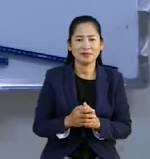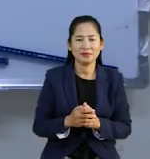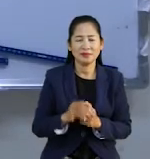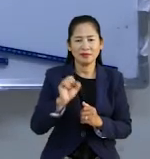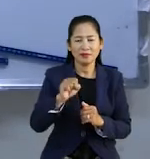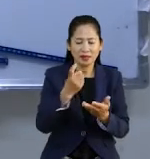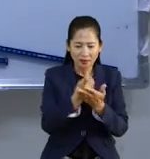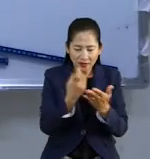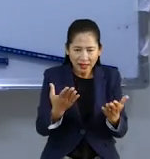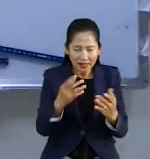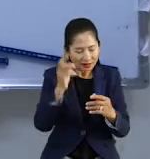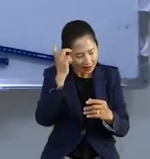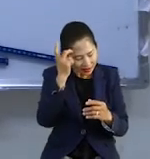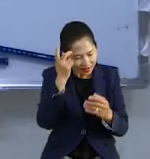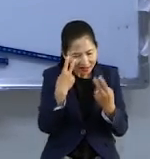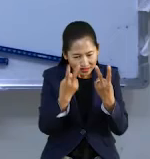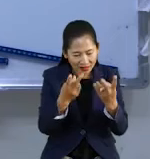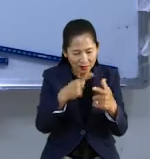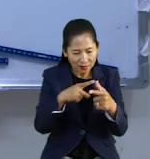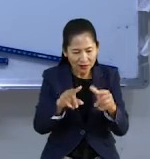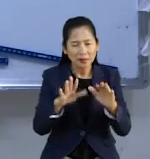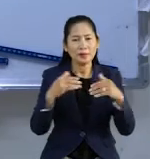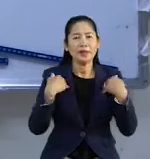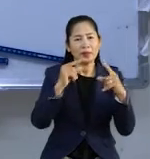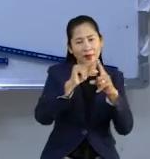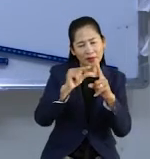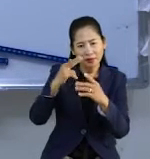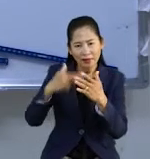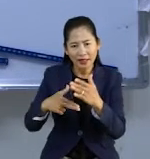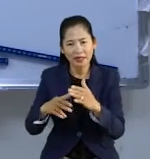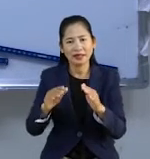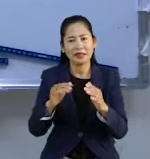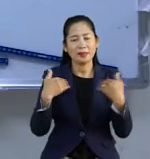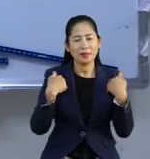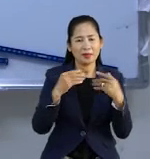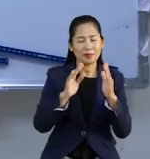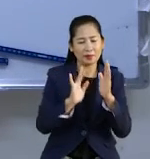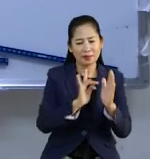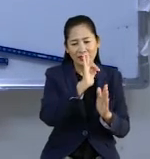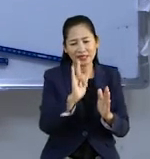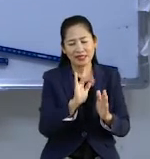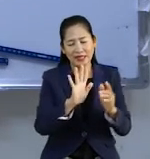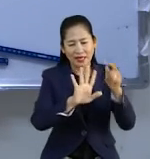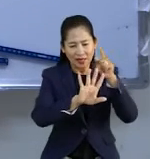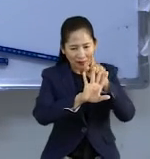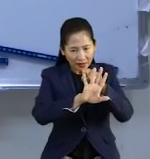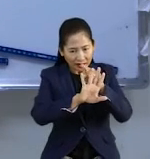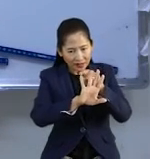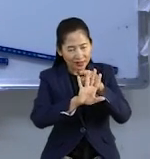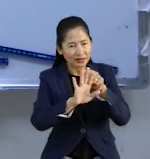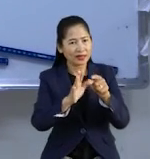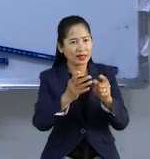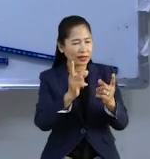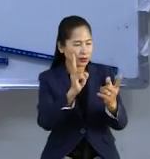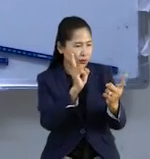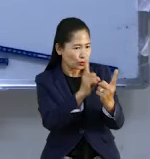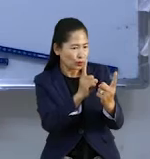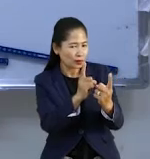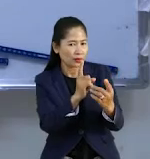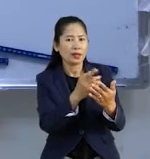บาดยังไม่ได้ก้นคนเคยหายหรือน้อยตาเมียนเปียเอาไว้คลาได้มีนปลาสัญญาผัดเลือได้โกนทรอบบานจัวประเ